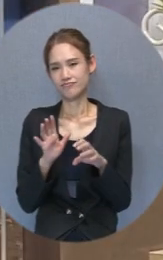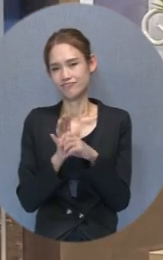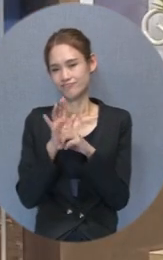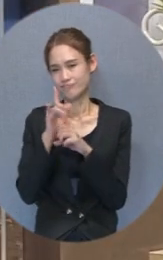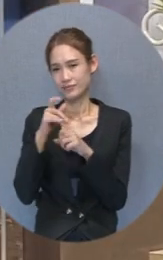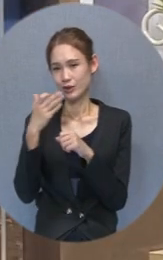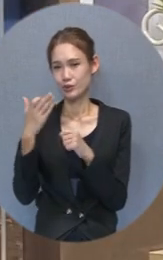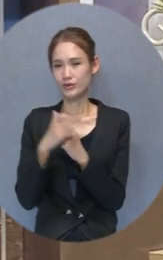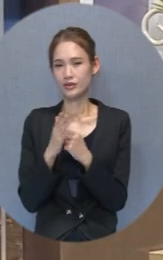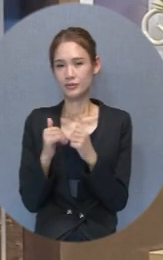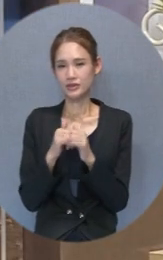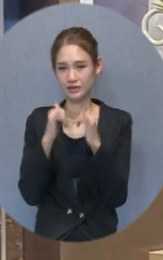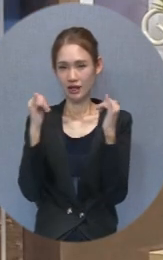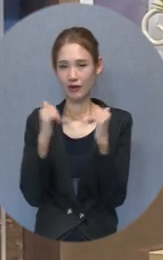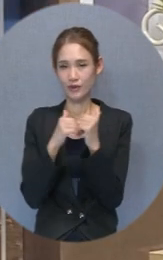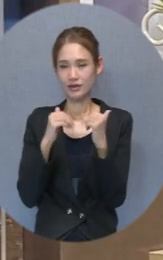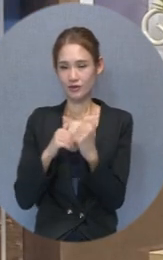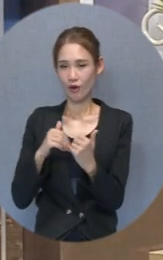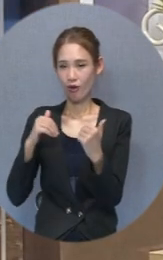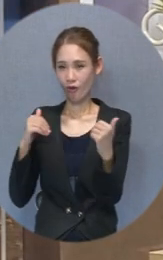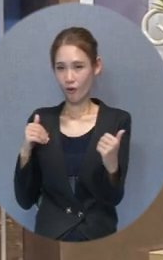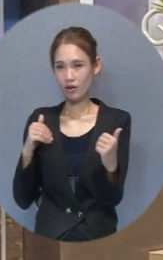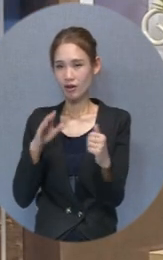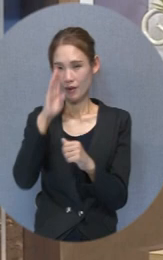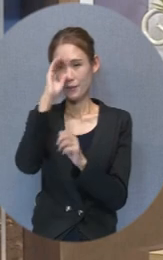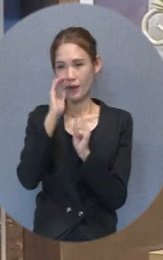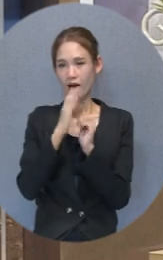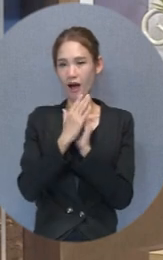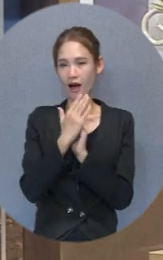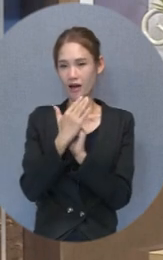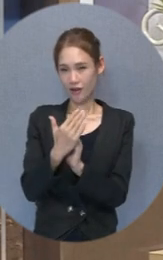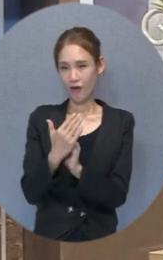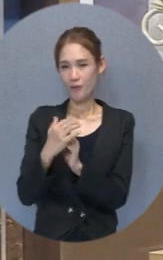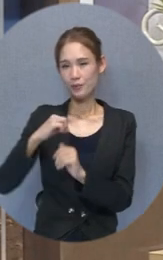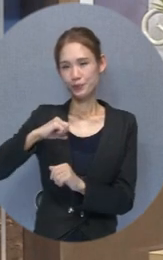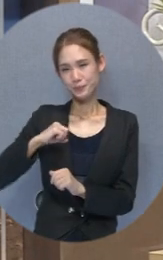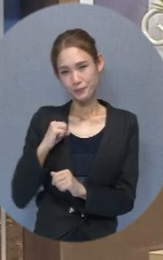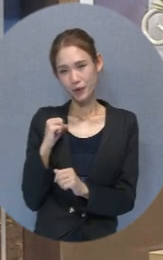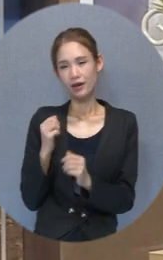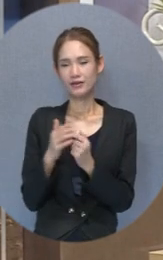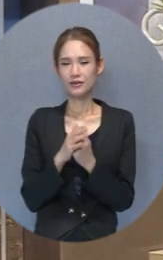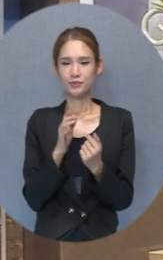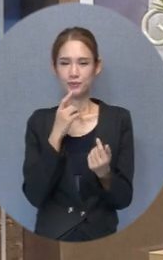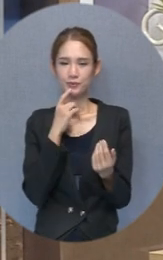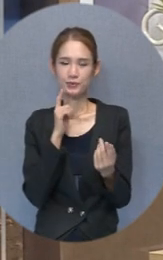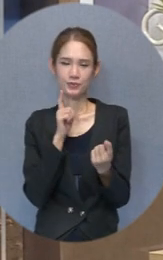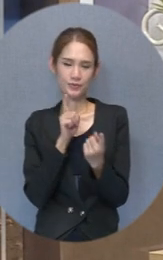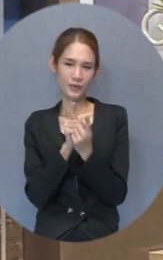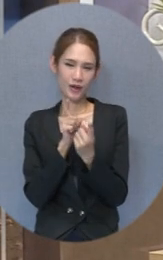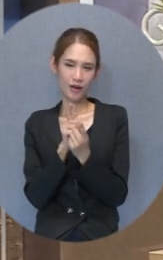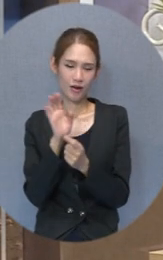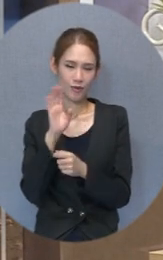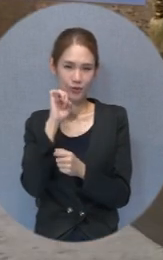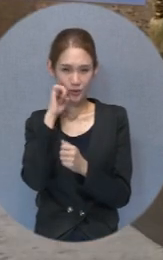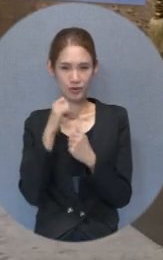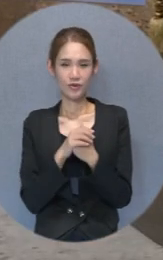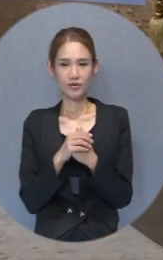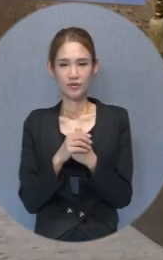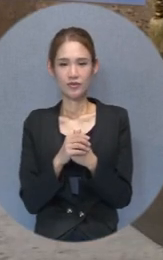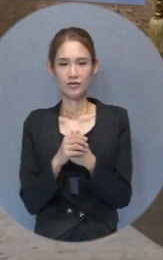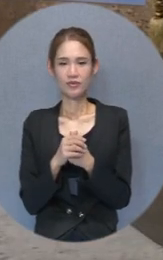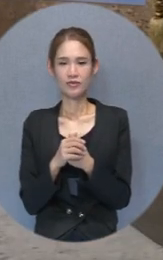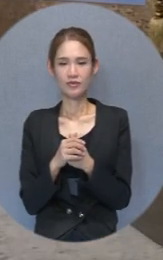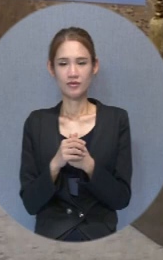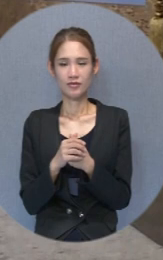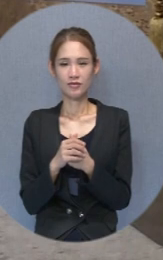코로나19로 인해서는 좀 사회적 거리두기 이 방역수칙을 준수해야 하다 보니까 직접 만나기가 쉽지 않으실 것 같은데 네. 좀 어렵지